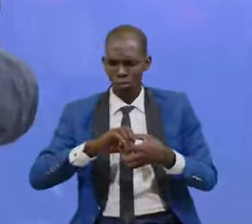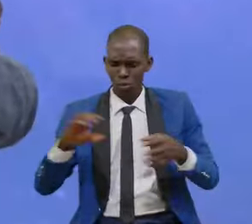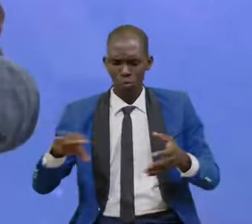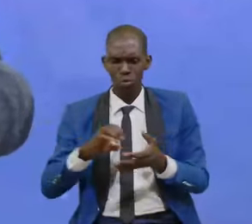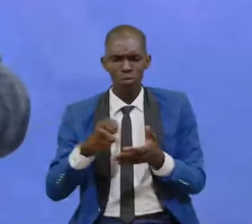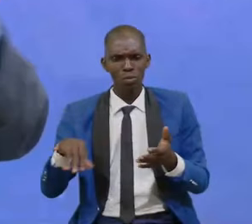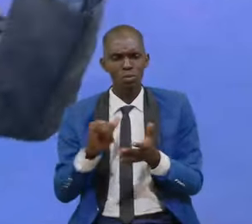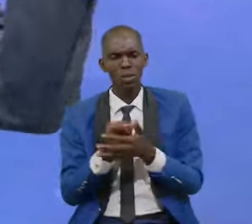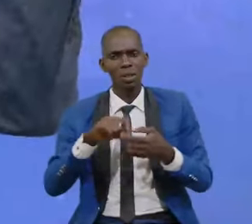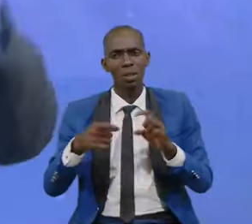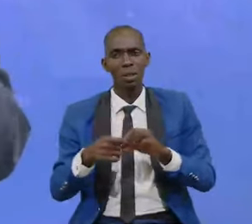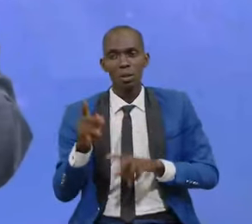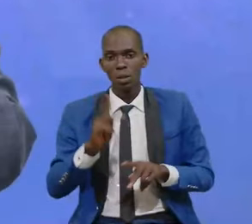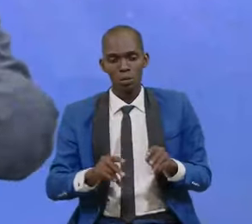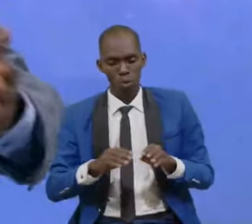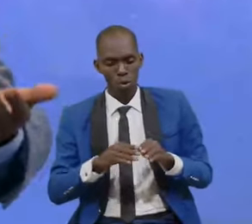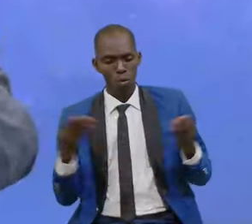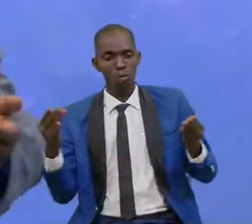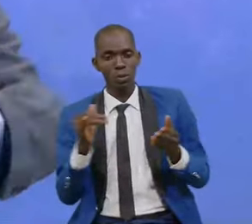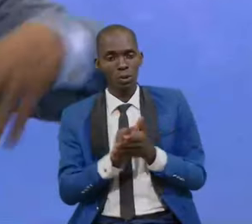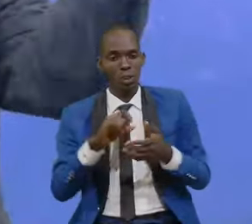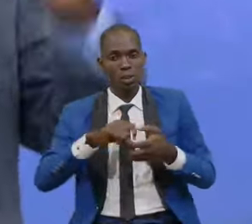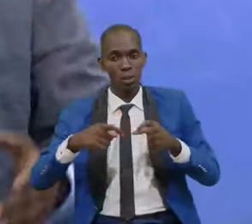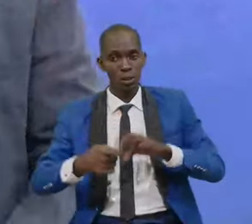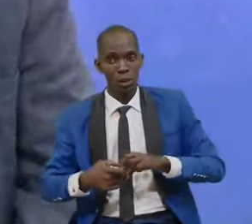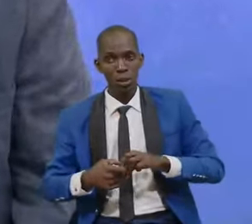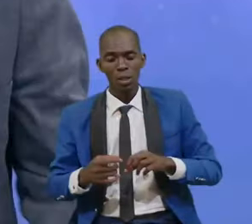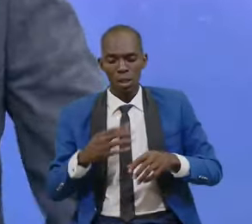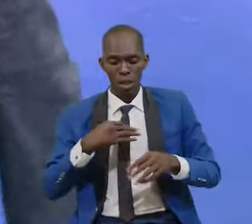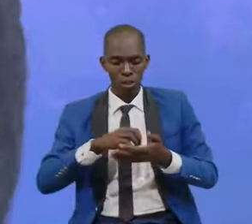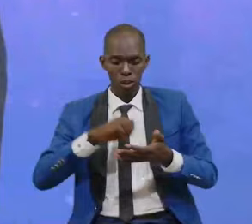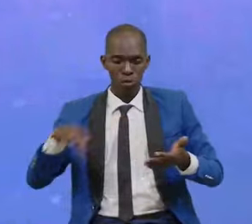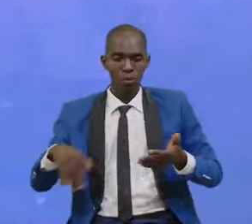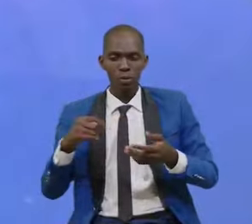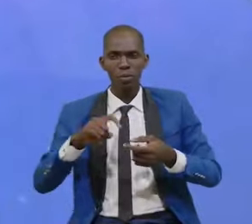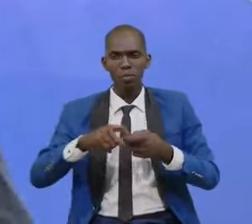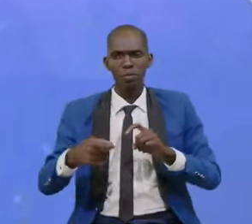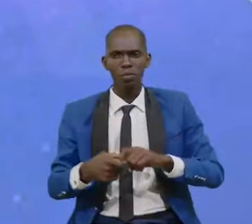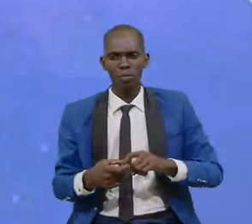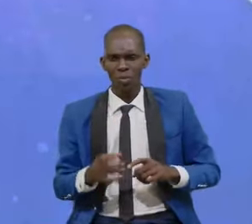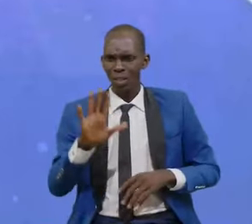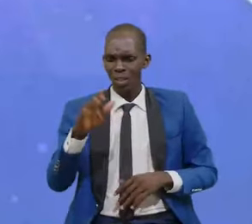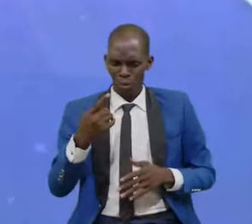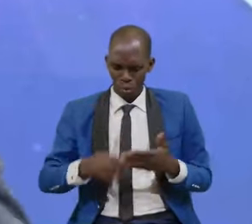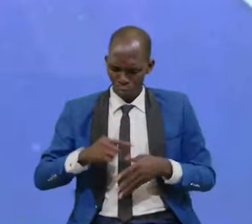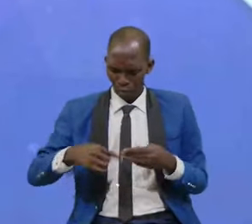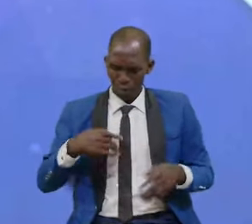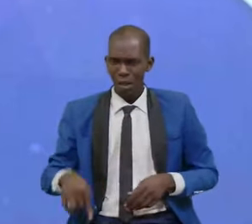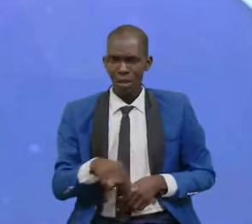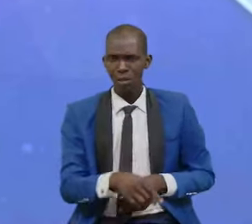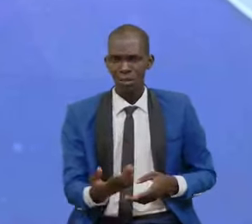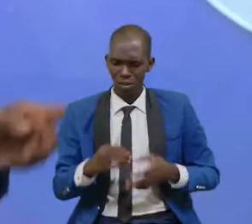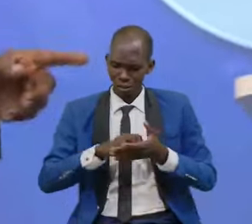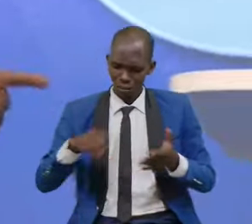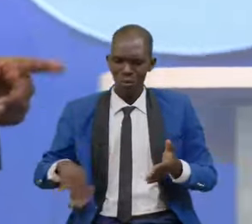gens sont venus, ils ont ouvert le cadenas, et ils ont enlevé, ils ont ôté les chaînes. Il a dit, et mes pieds, et ils ont ôté les chaînes